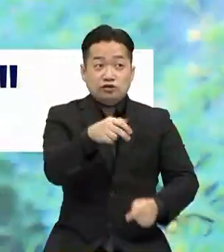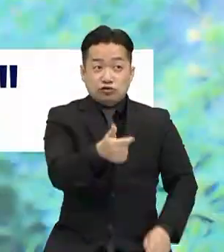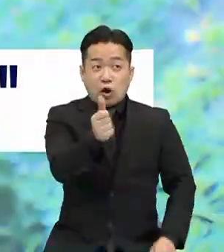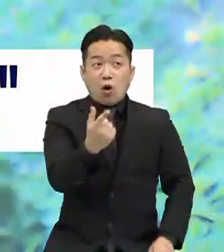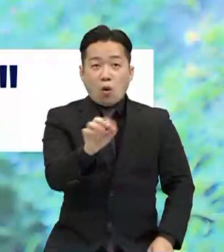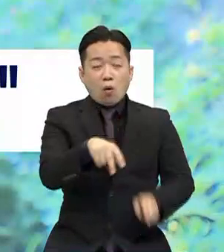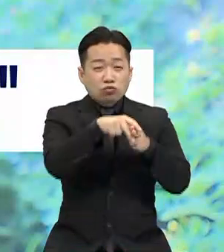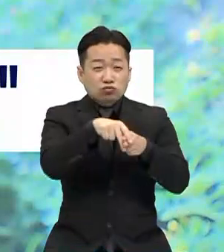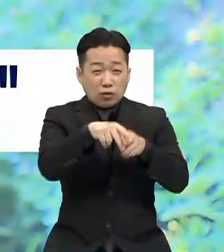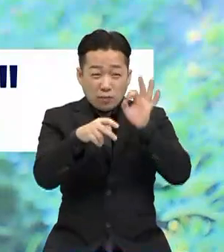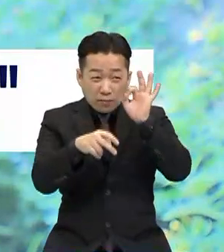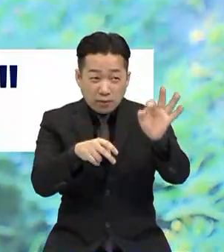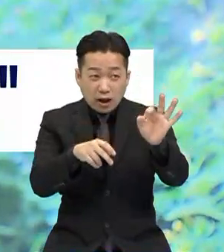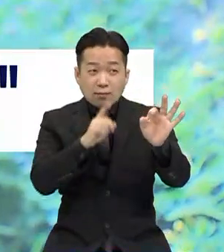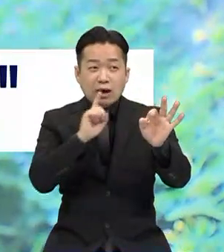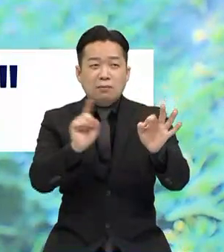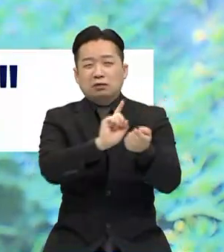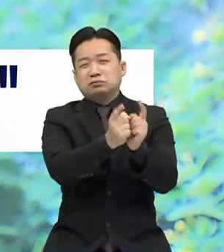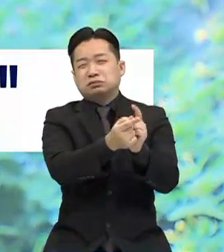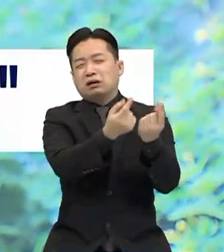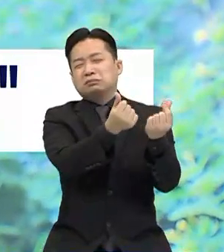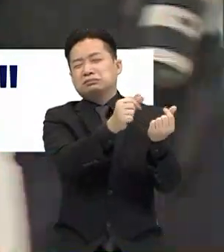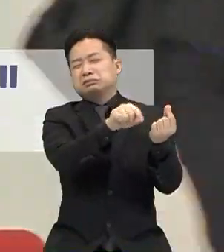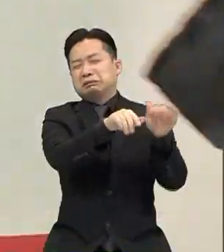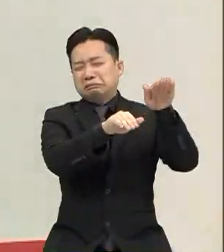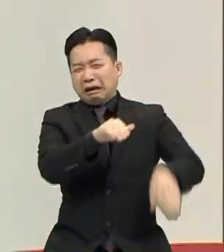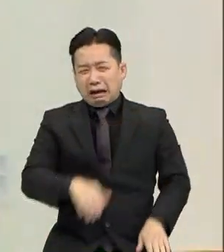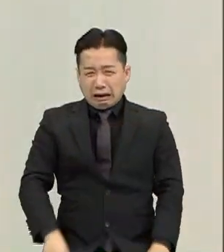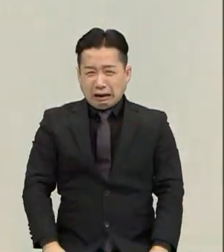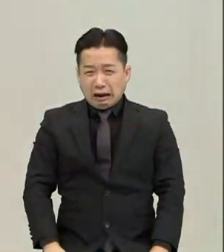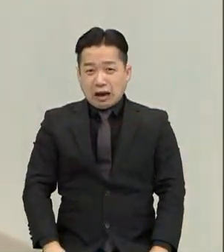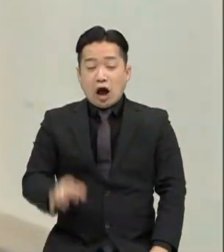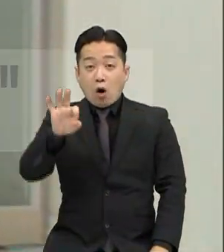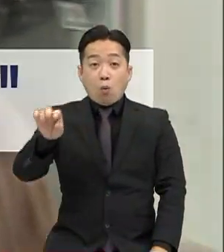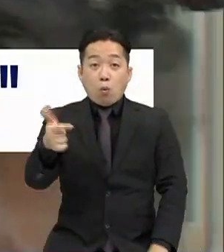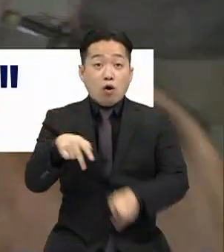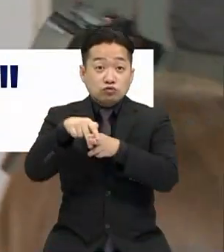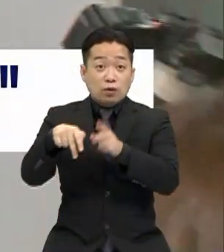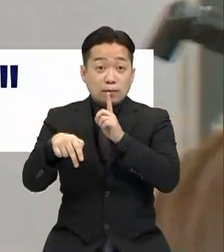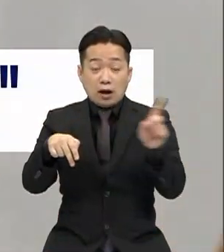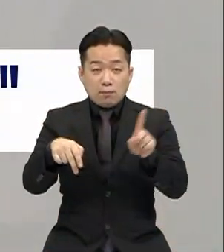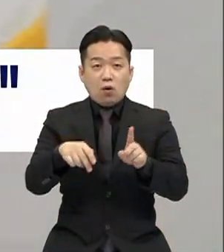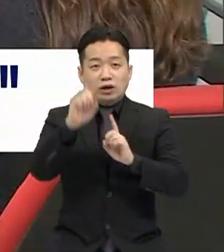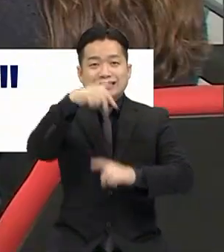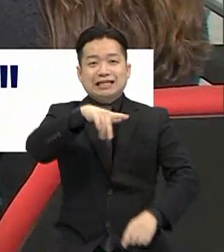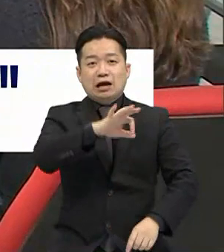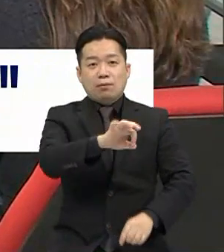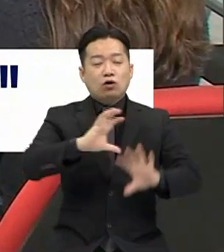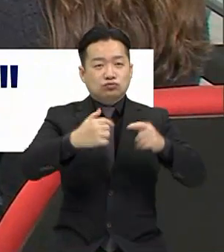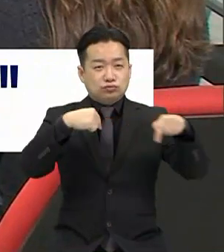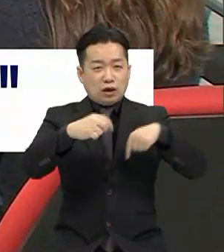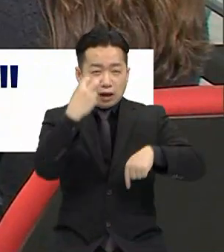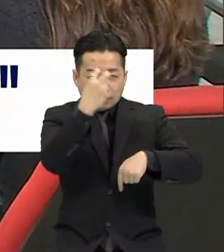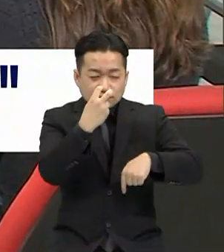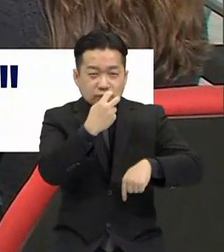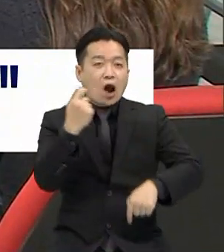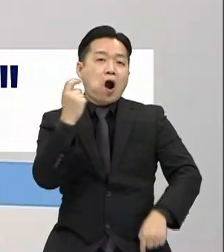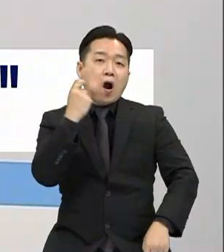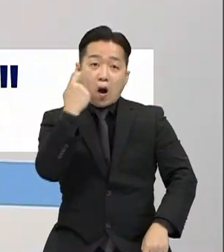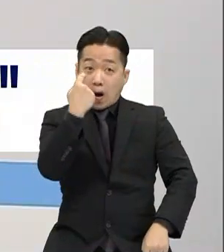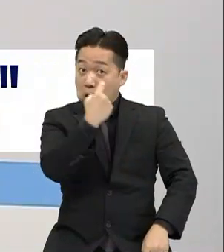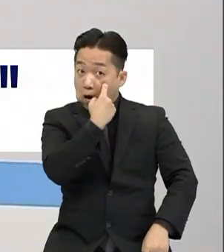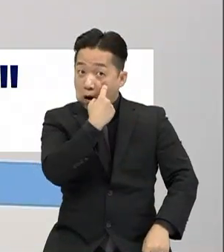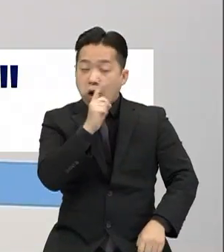싸잡아 피장파장이고 도낀개낀이라고 비판했고 원희룡 후보는 이재명 후보를 국정감사 위증 등으로